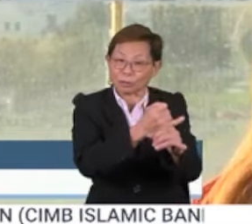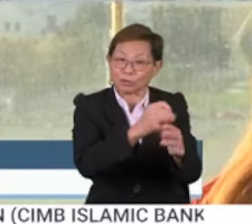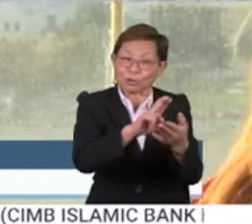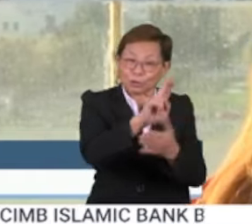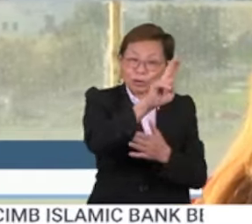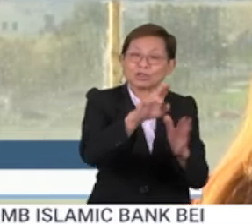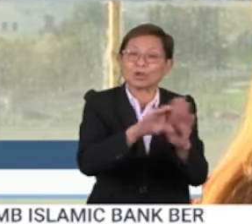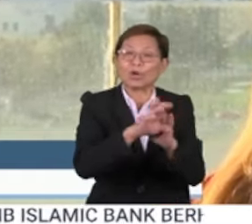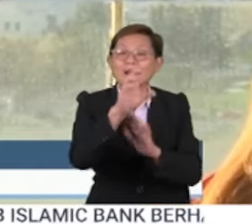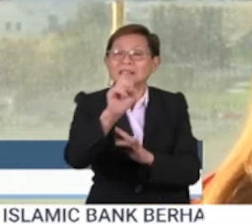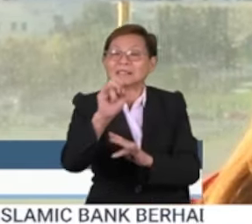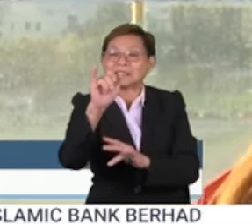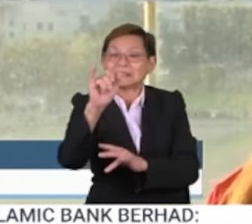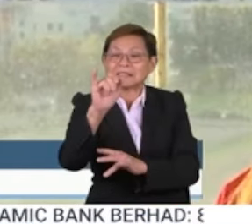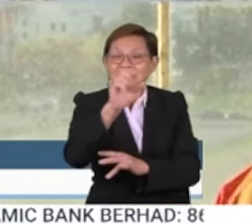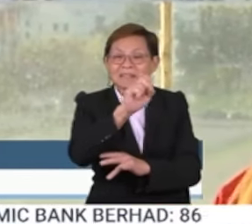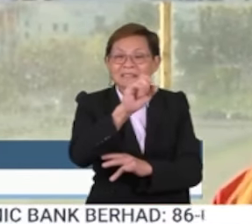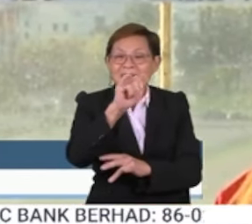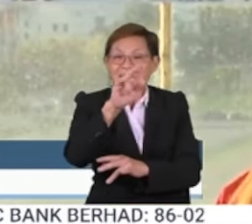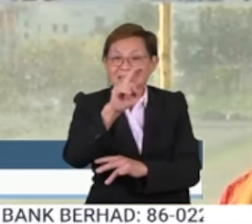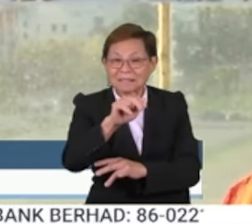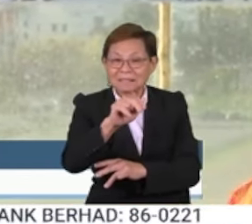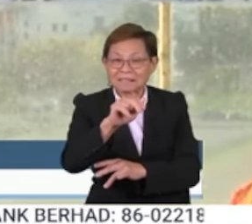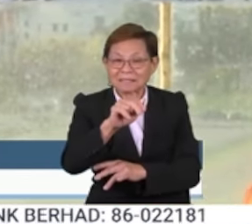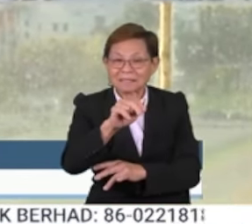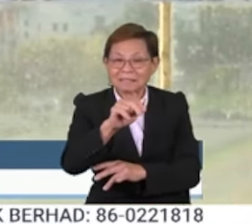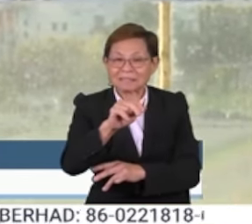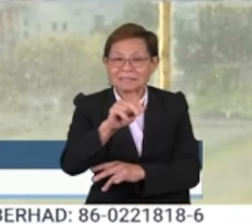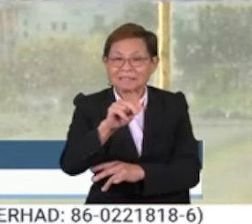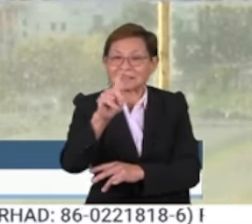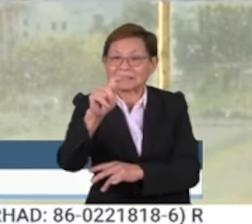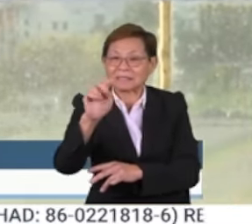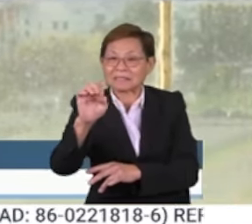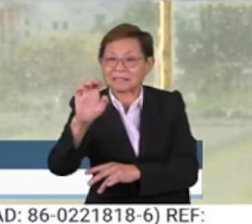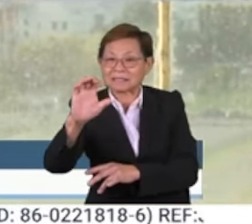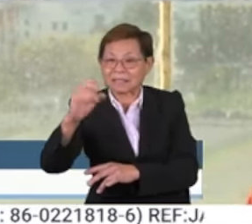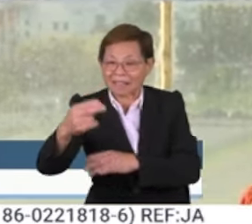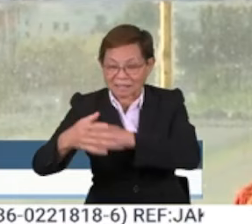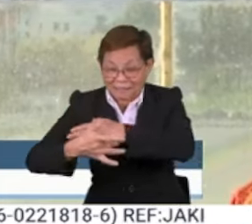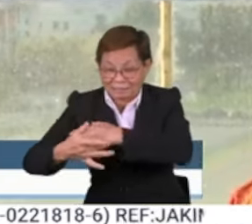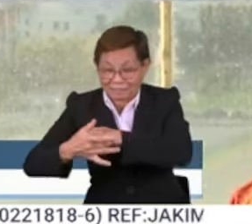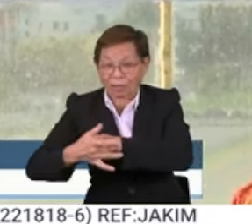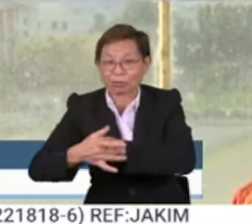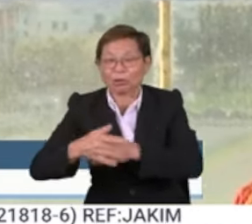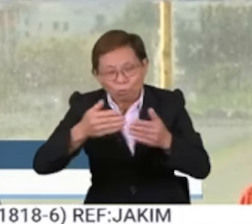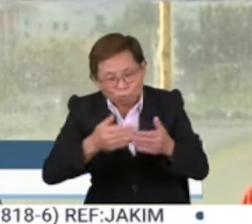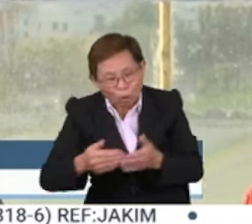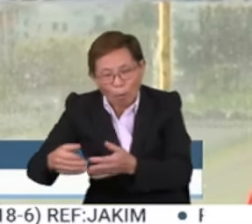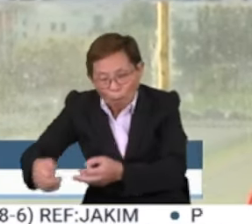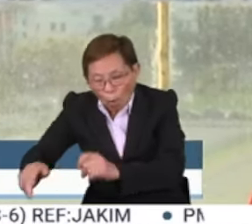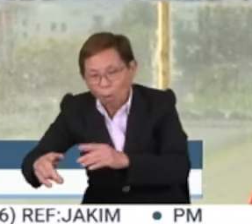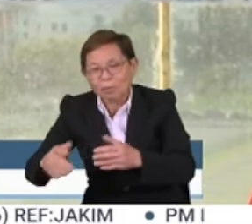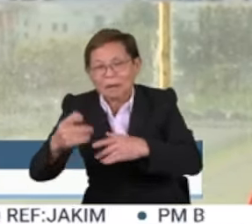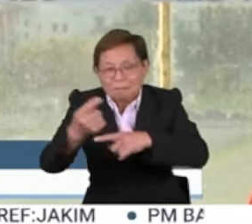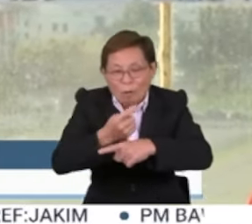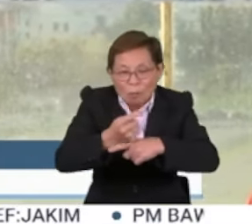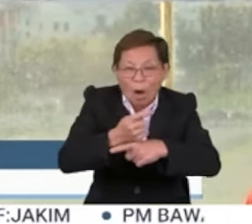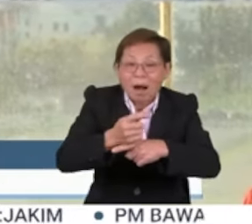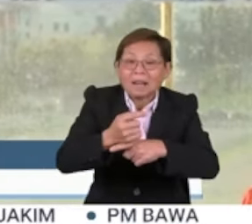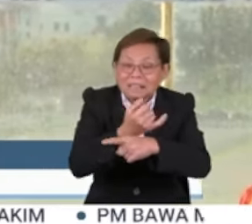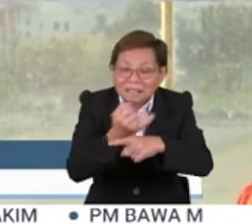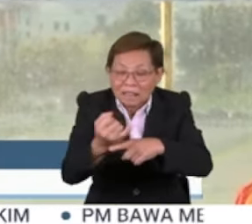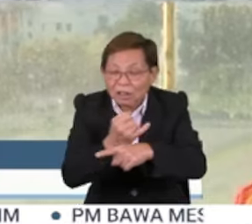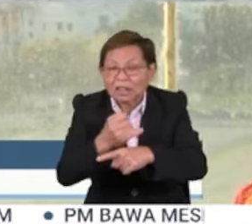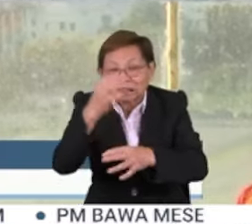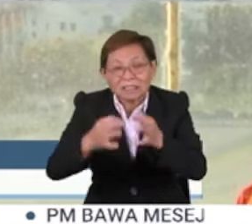Sentek yang memberi peluang mereka untuk meneruskan latihan industri jika mereka berminat